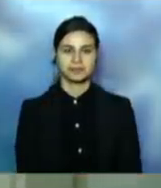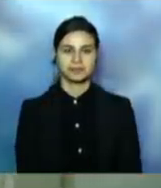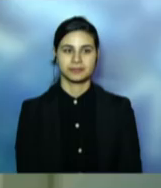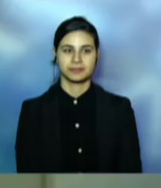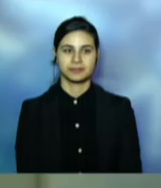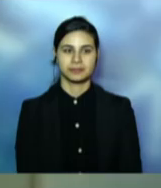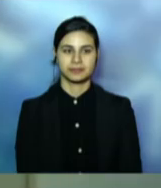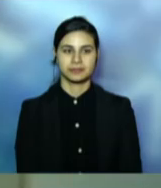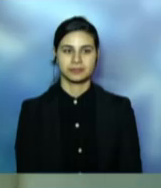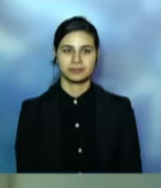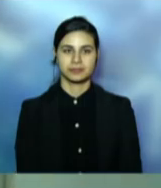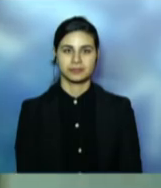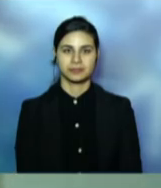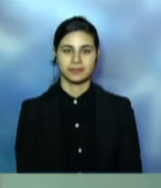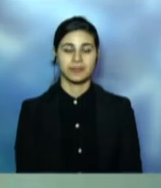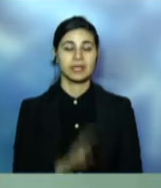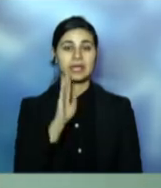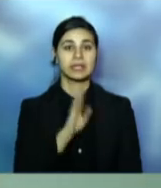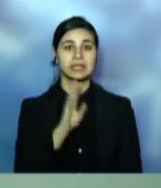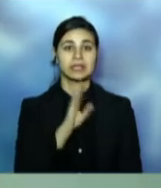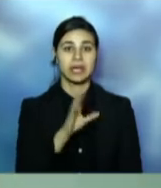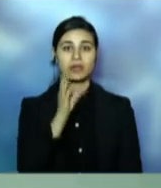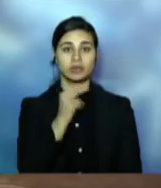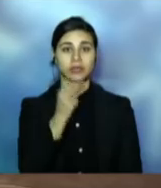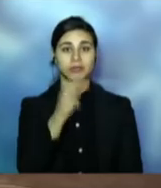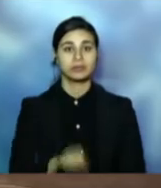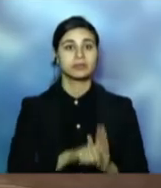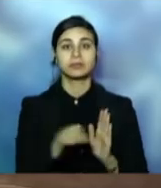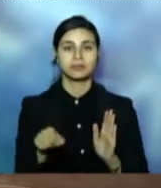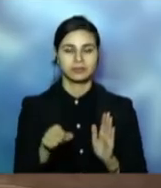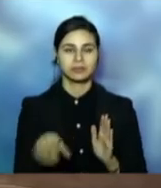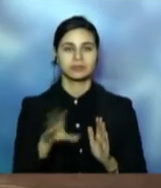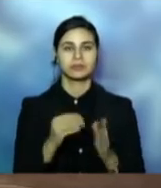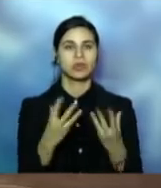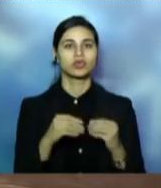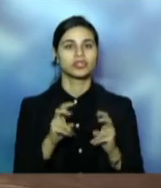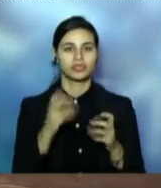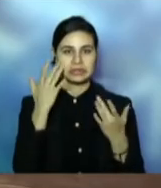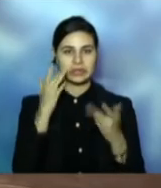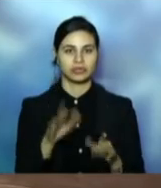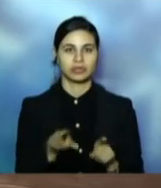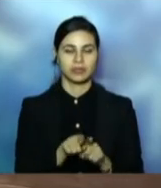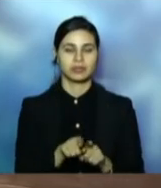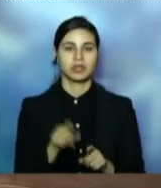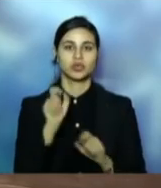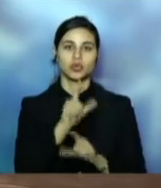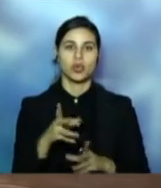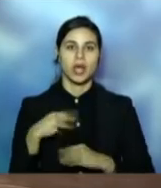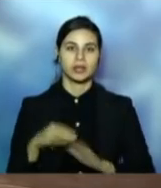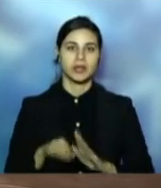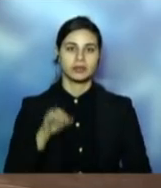ამოდის სკოლაში გვაქვია. დილას რო ჩვენთან შემოიხედოთ, არის სრული საგიჟად. იმიტომ რომ ერთად უნდა წავიდეთ